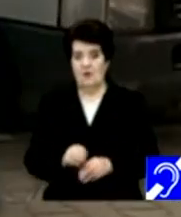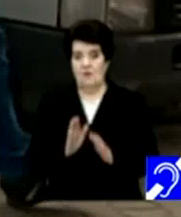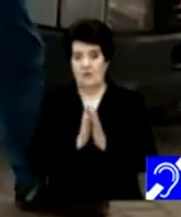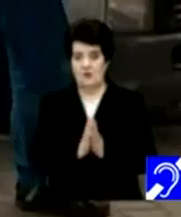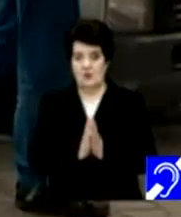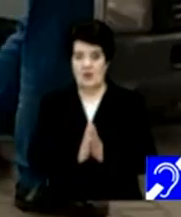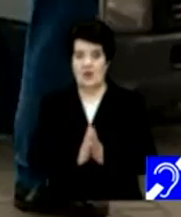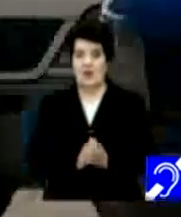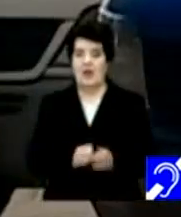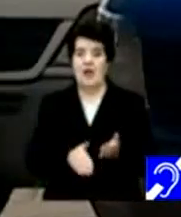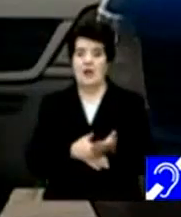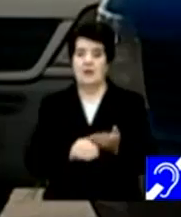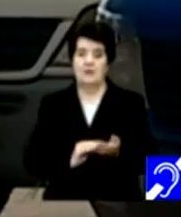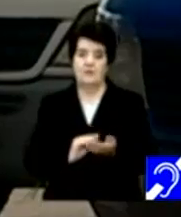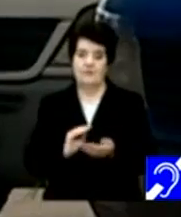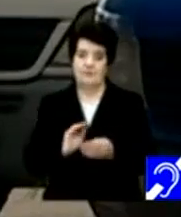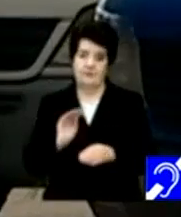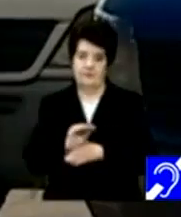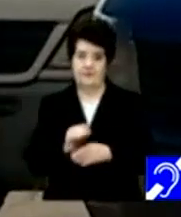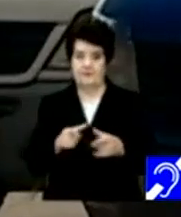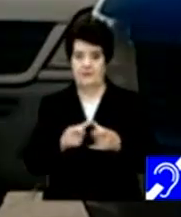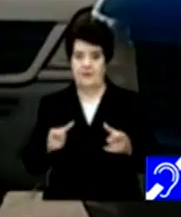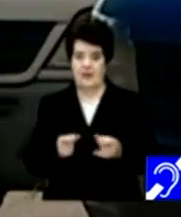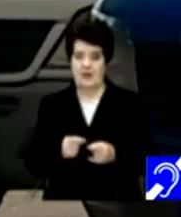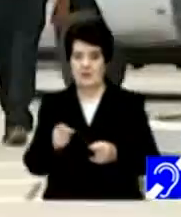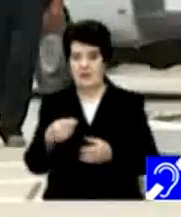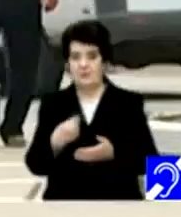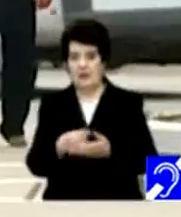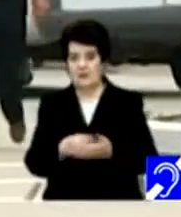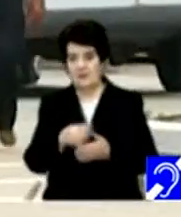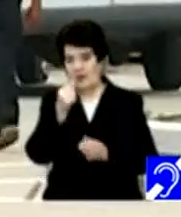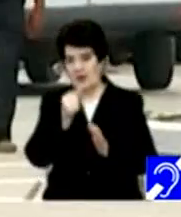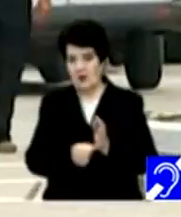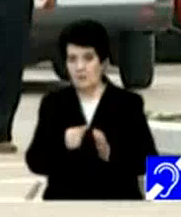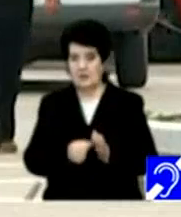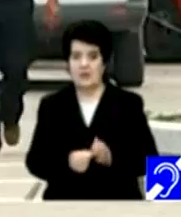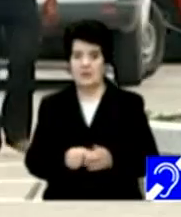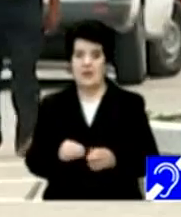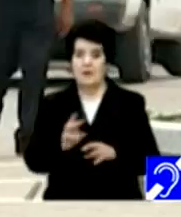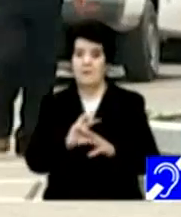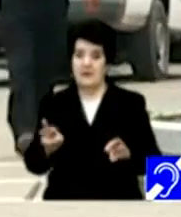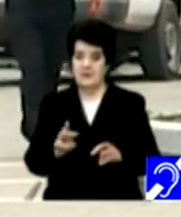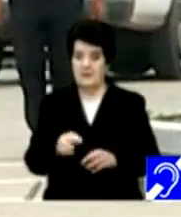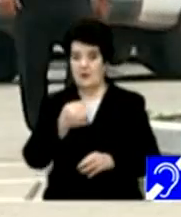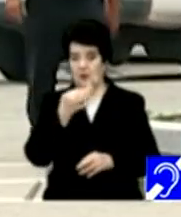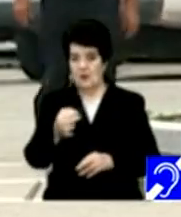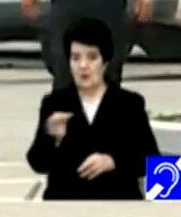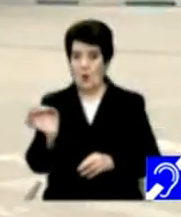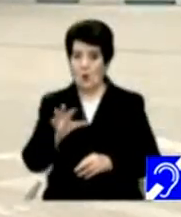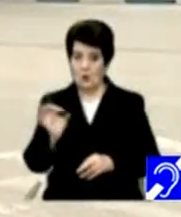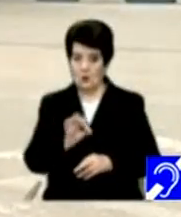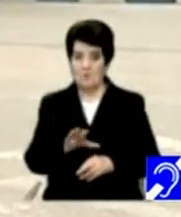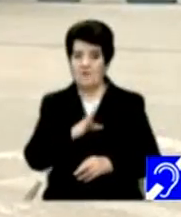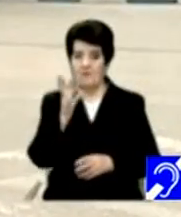prin care va cere ajustarea tarifelor în funcție de prețurile la carburanți. Reprezentanții Ministerului anunță că în luna octombrie